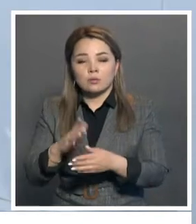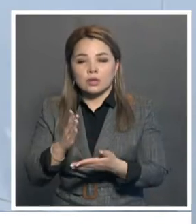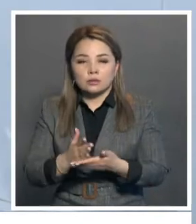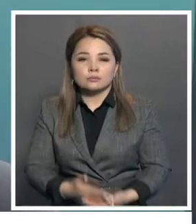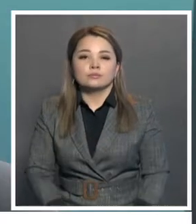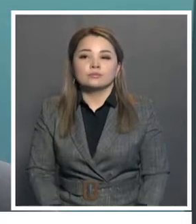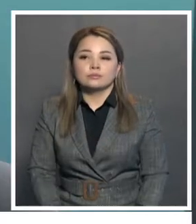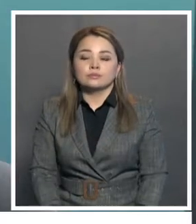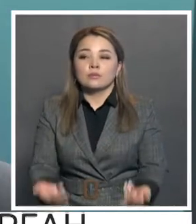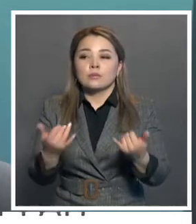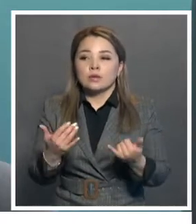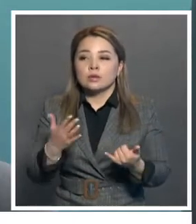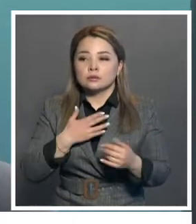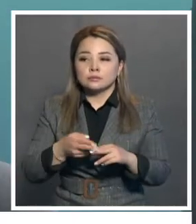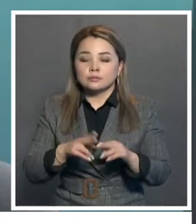Бізде негізі